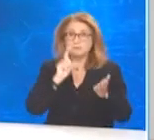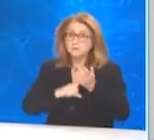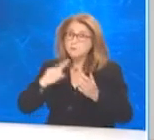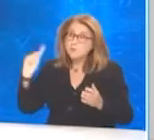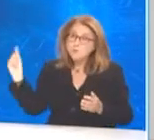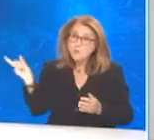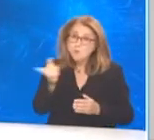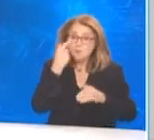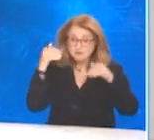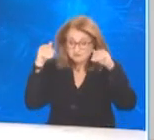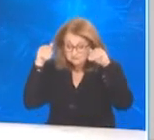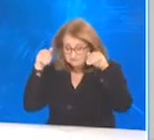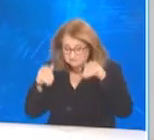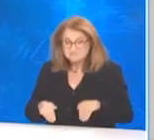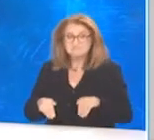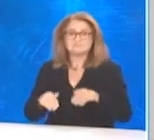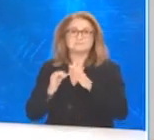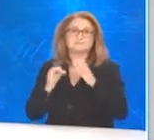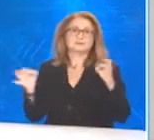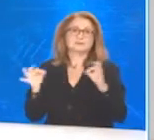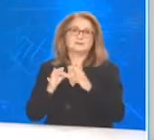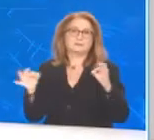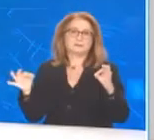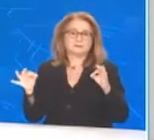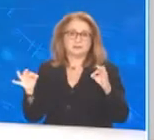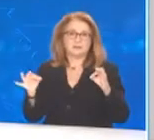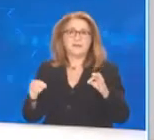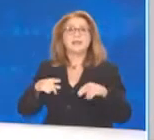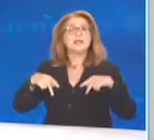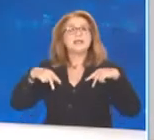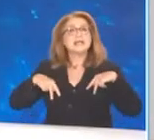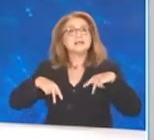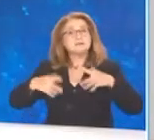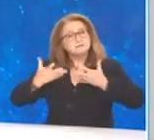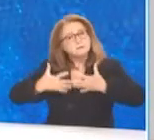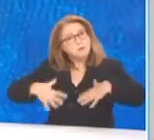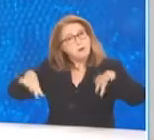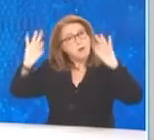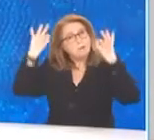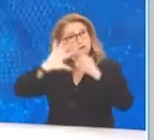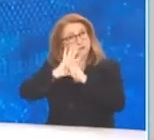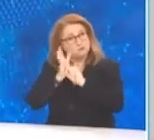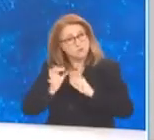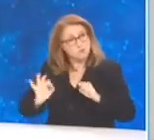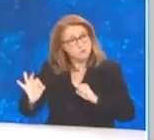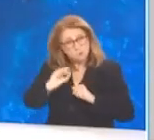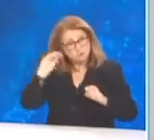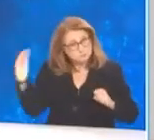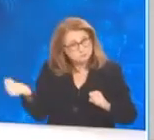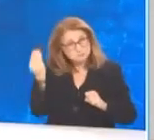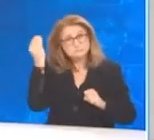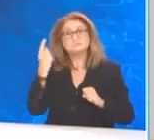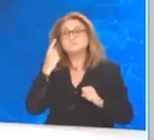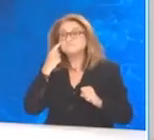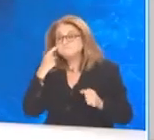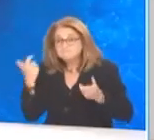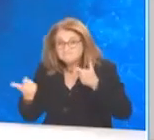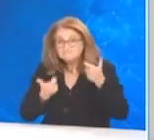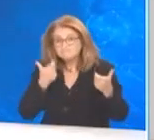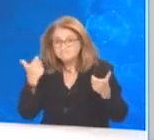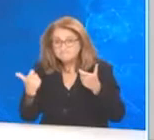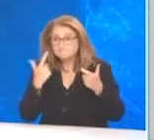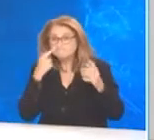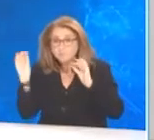Η κυβέρνηση από την πρώτη στιγμή, από την αρχή της πανδημίας, παρακολουθεί συνεχώς τις εξελίξεις και προσαρμόζει στρατηγική της στα νέα